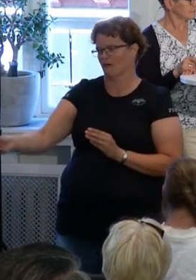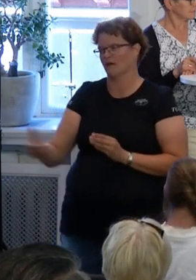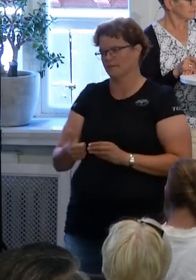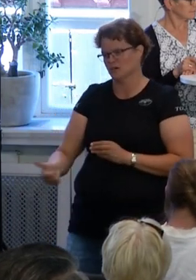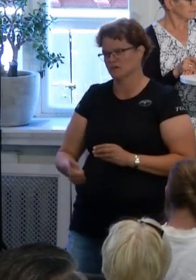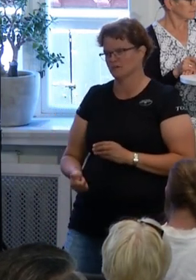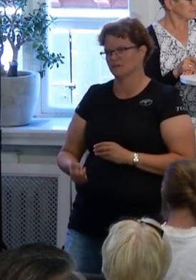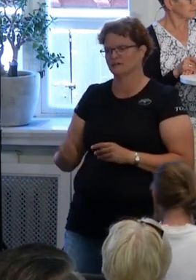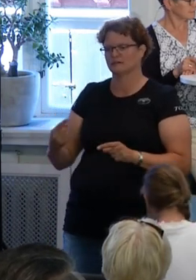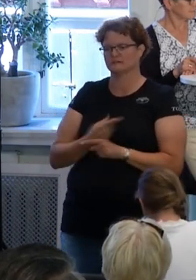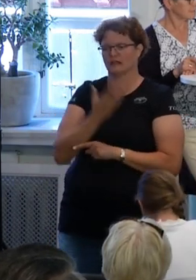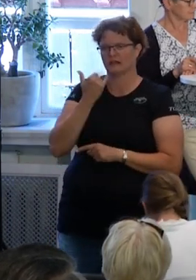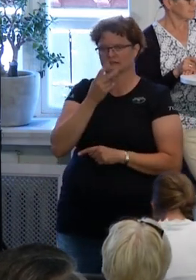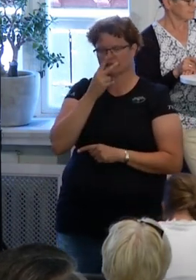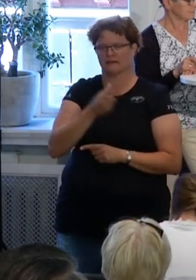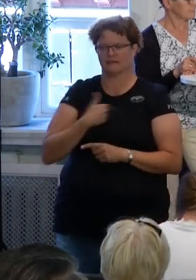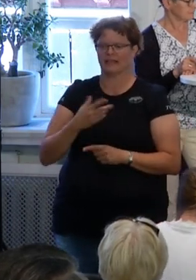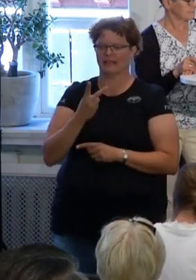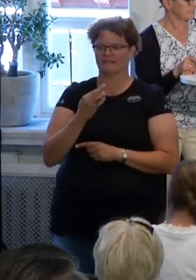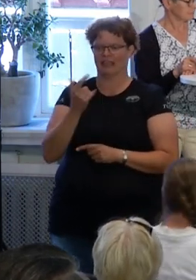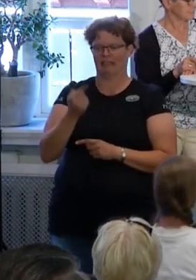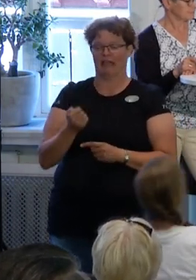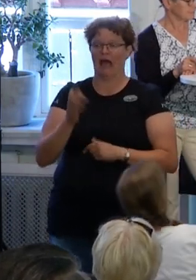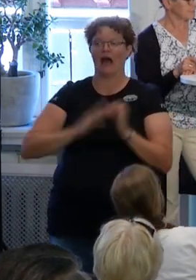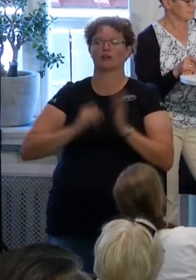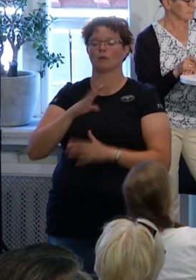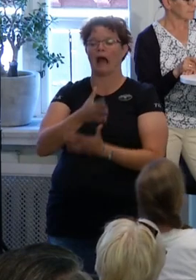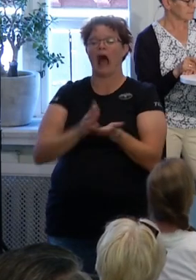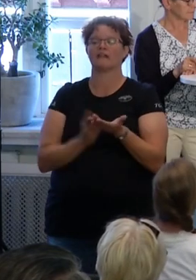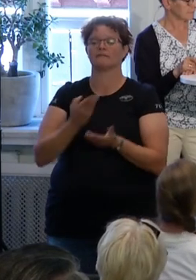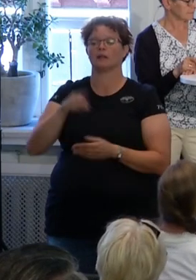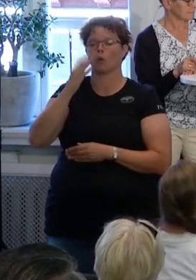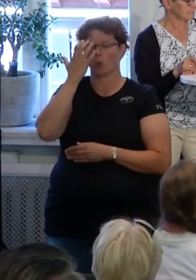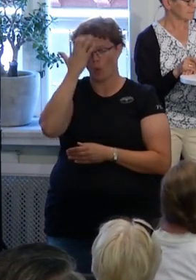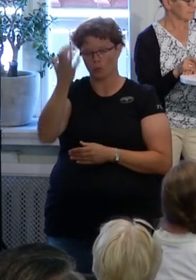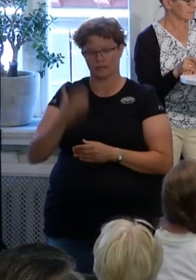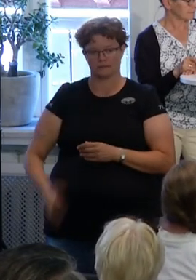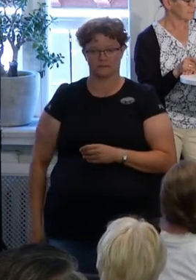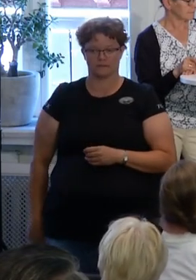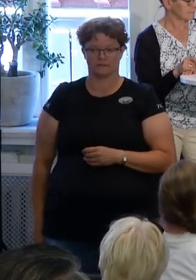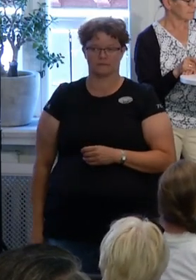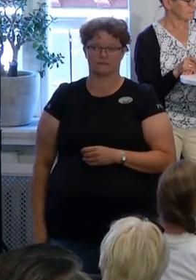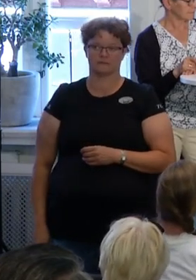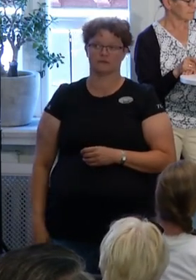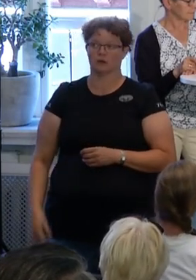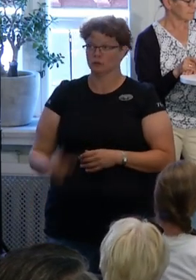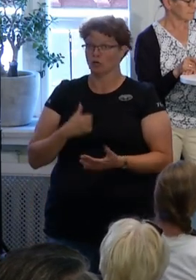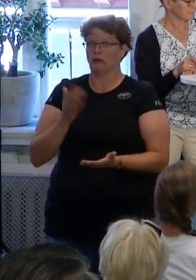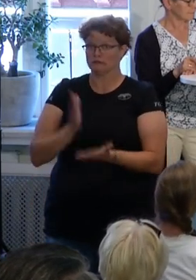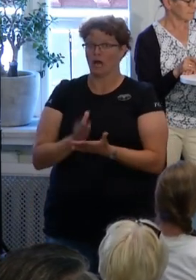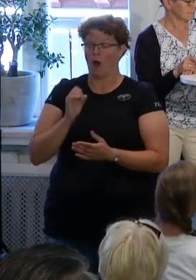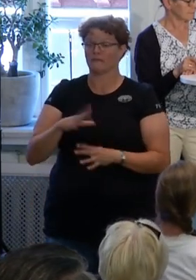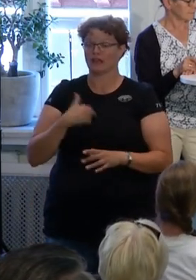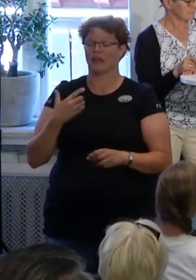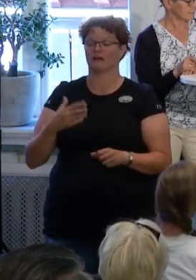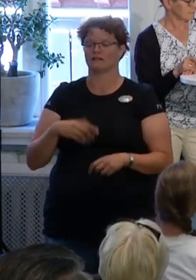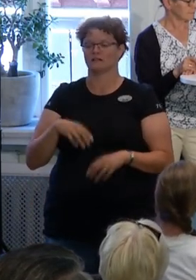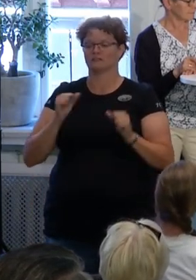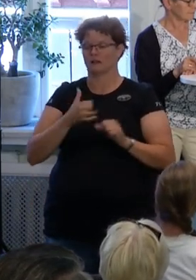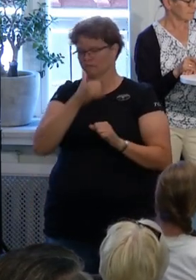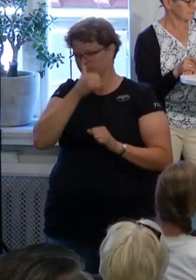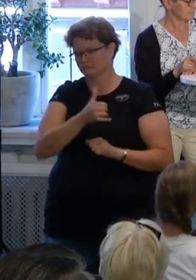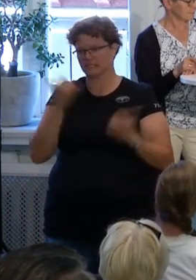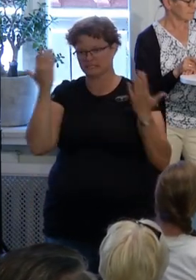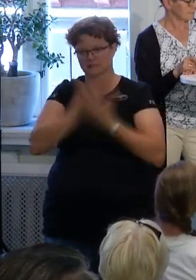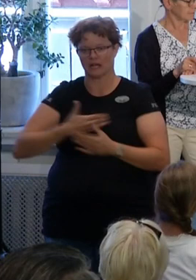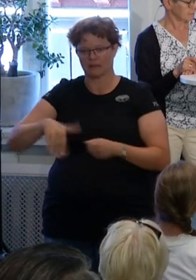ordningsbotshanteringar så ser vi att vi kan gå fram med vitesbelopp som handlar om halva miljoner eller så. Och jag är övertygad om att ska vi komma åt den svarta marknaden, de